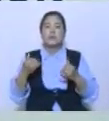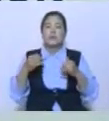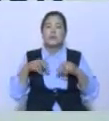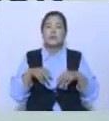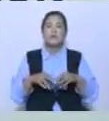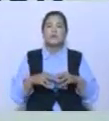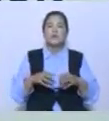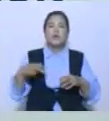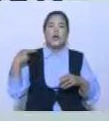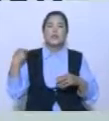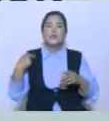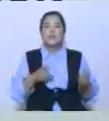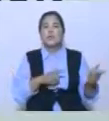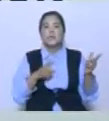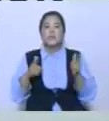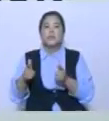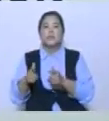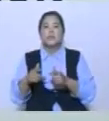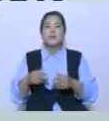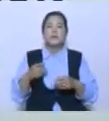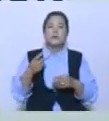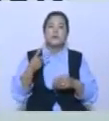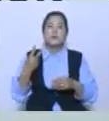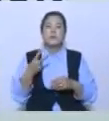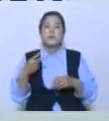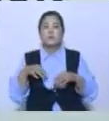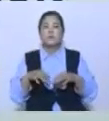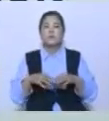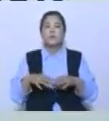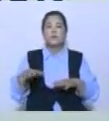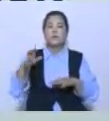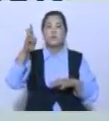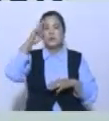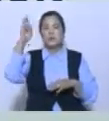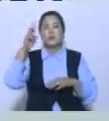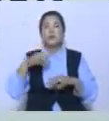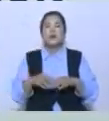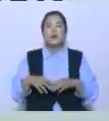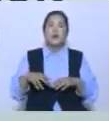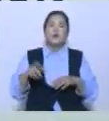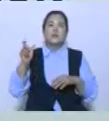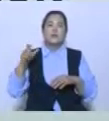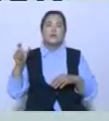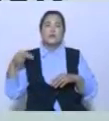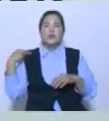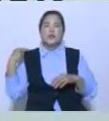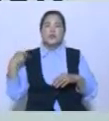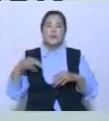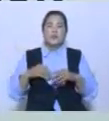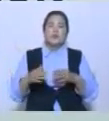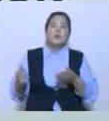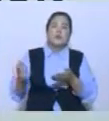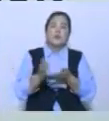дайын. Бірінші біз 100 шекарашыны жібердік. Екінші кесте бойынша мемлекеттік күзет қызметінің сарбаздары жіберілді. Қазір ұлттық ұланға сарбаздары